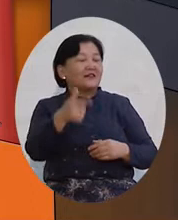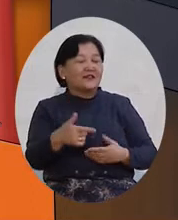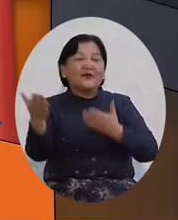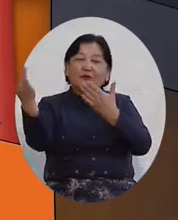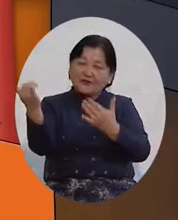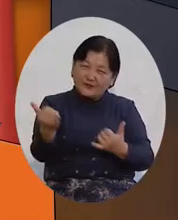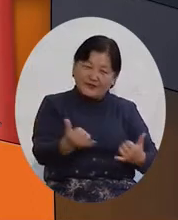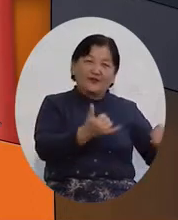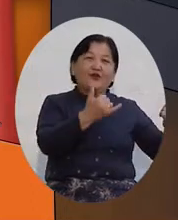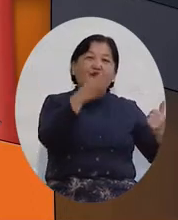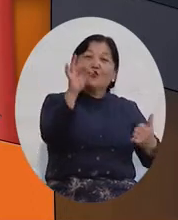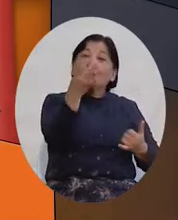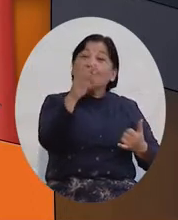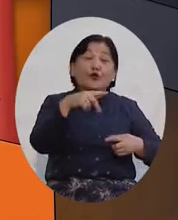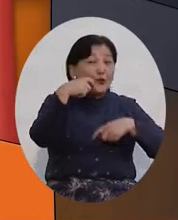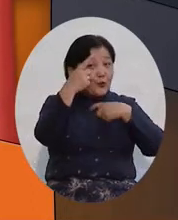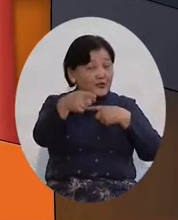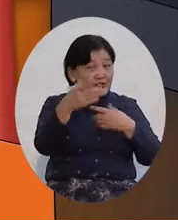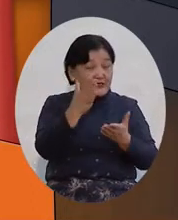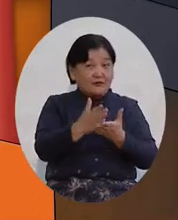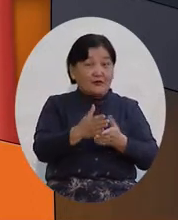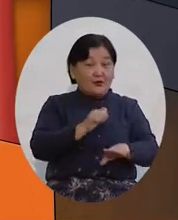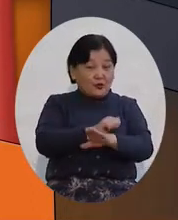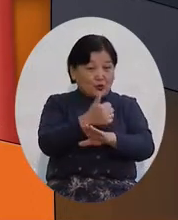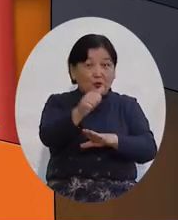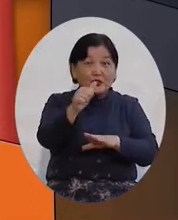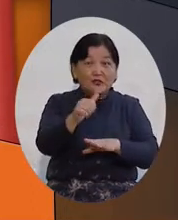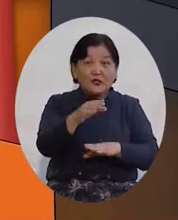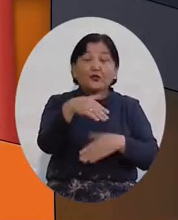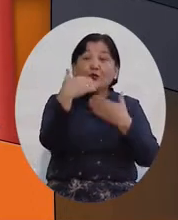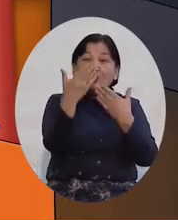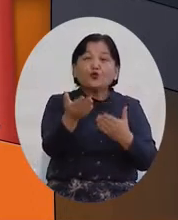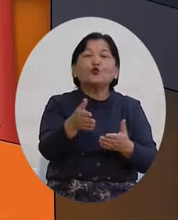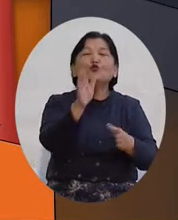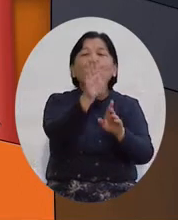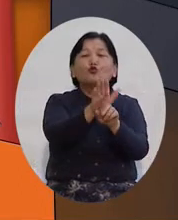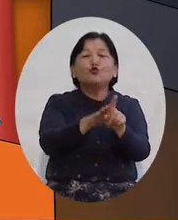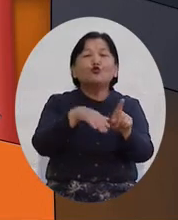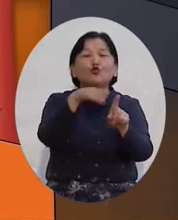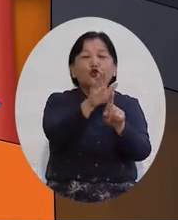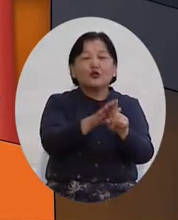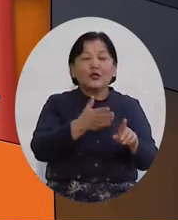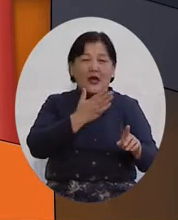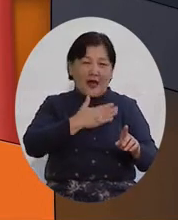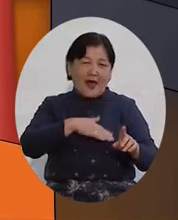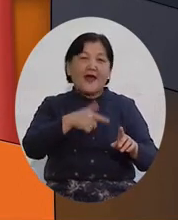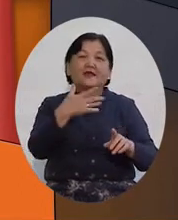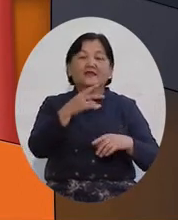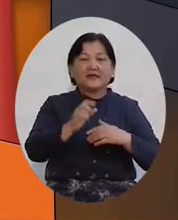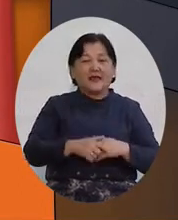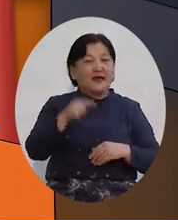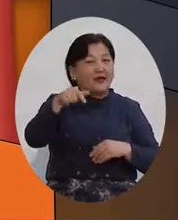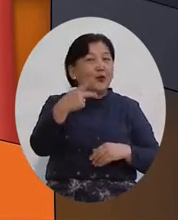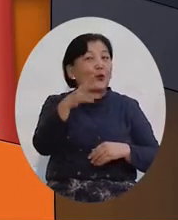залж хөрөөл хүсч байв. Жуулчин түүнийг өхөөрдөн хайрлах болов. Энэ